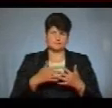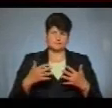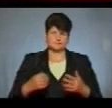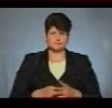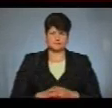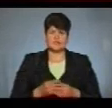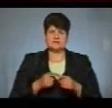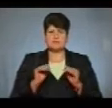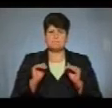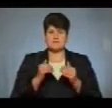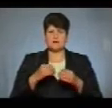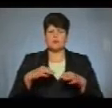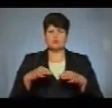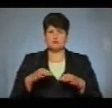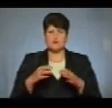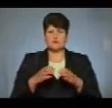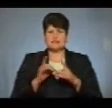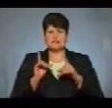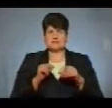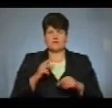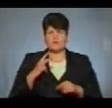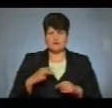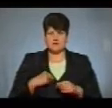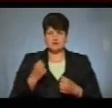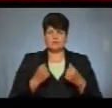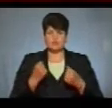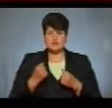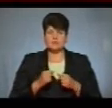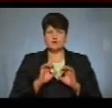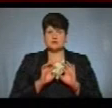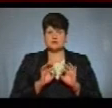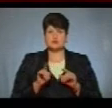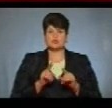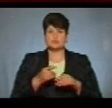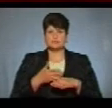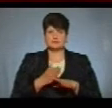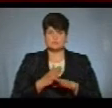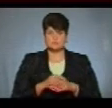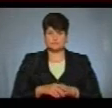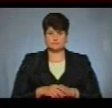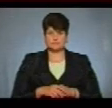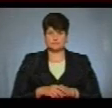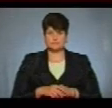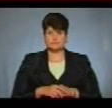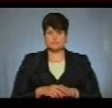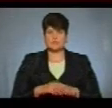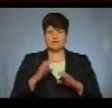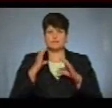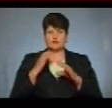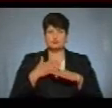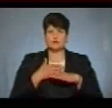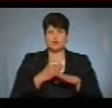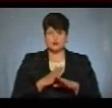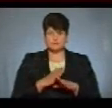Це мікроавтобус, в якому колектив їздив до Франції. Водій Тарас Гавінський розповів, що пошкоджено. В автобусі